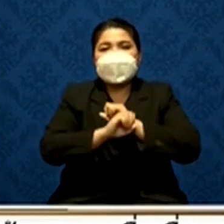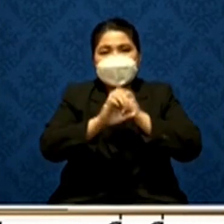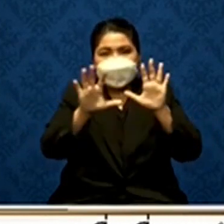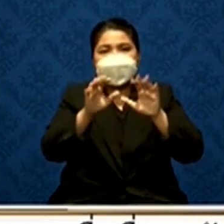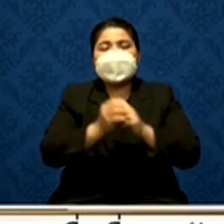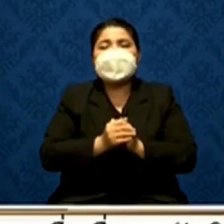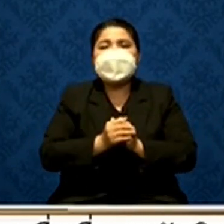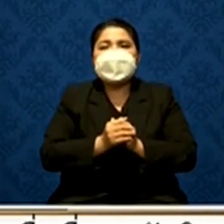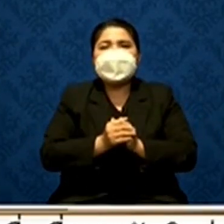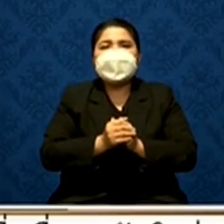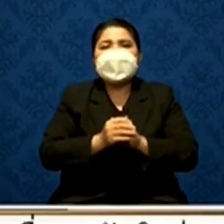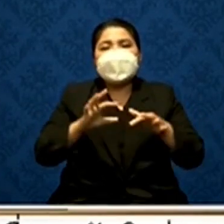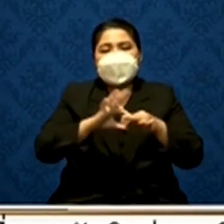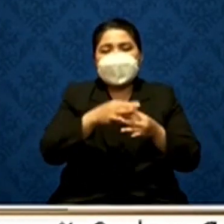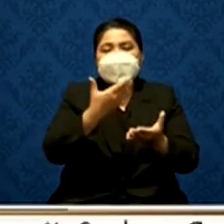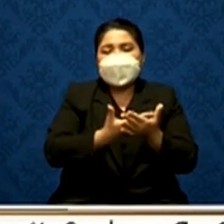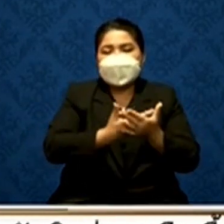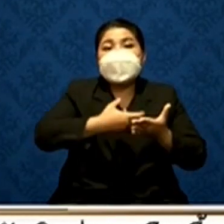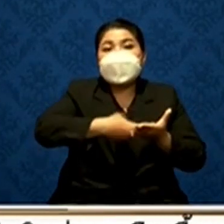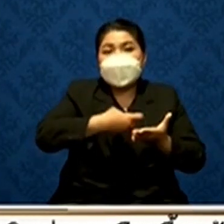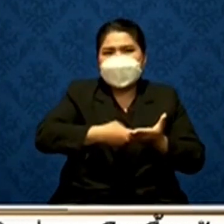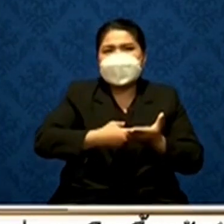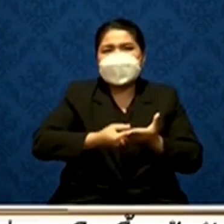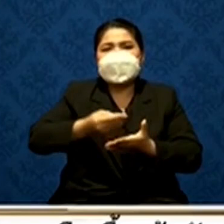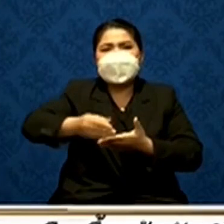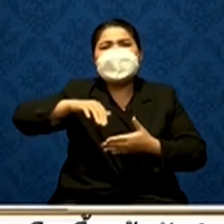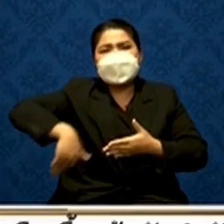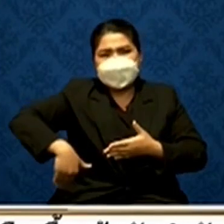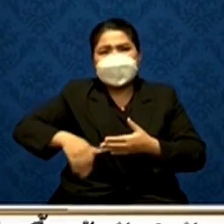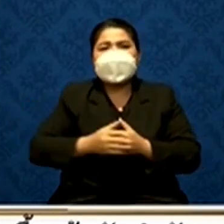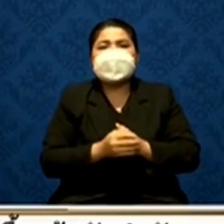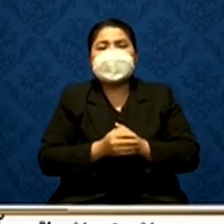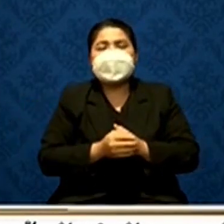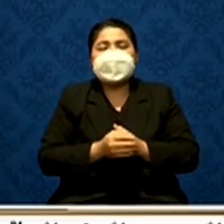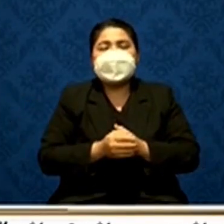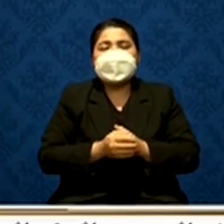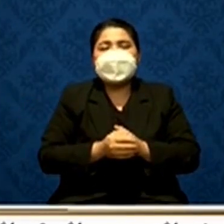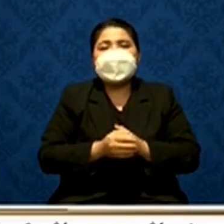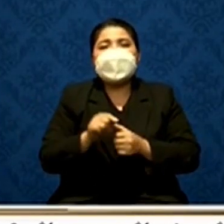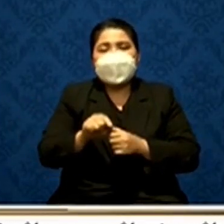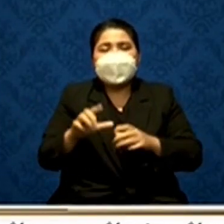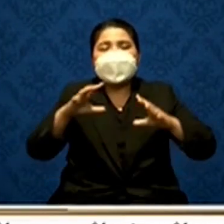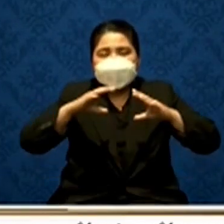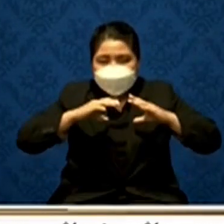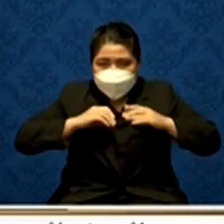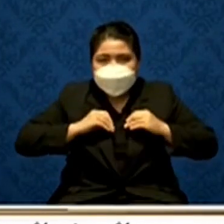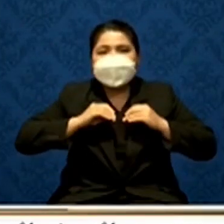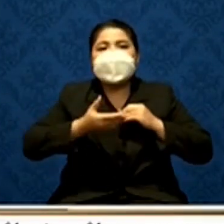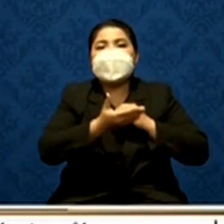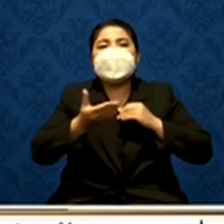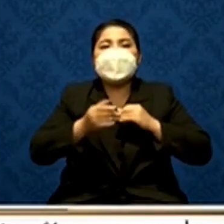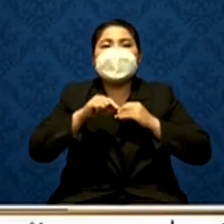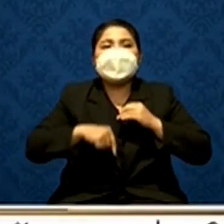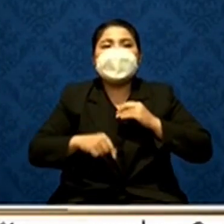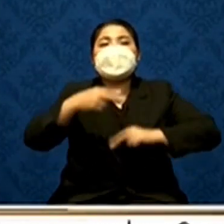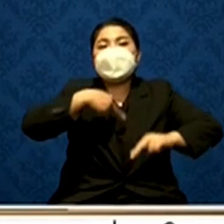ทักทุ้งเรื่องคืนเฅิปาการระเจอและมข้อรเอโยผมกบดตรธานว่า Karmaยินยอมให้ตะพานทตรวสบผม